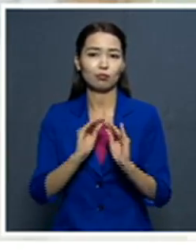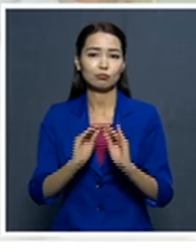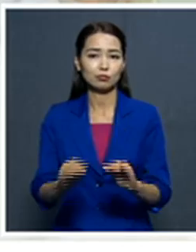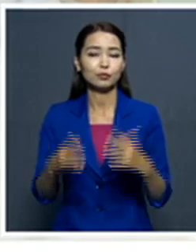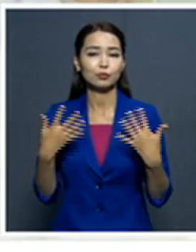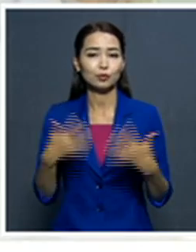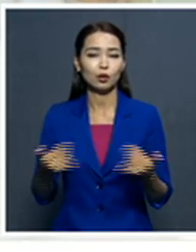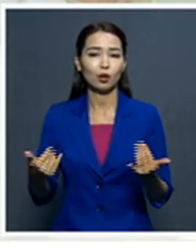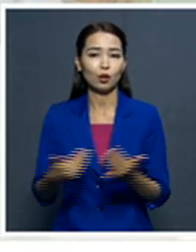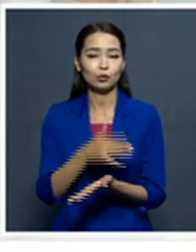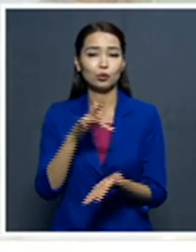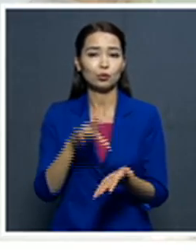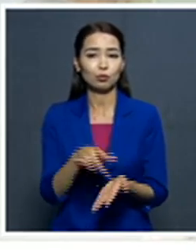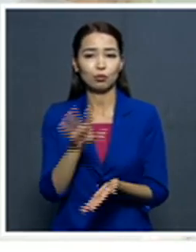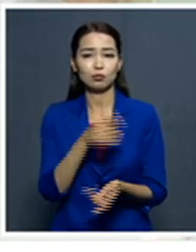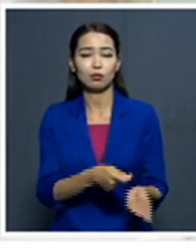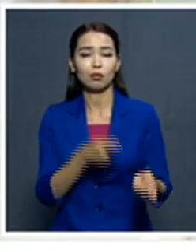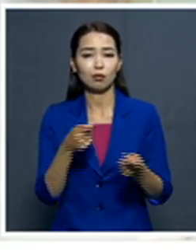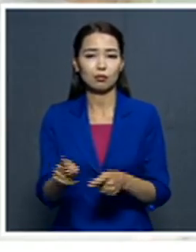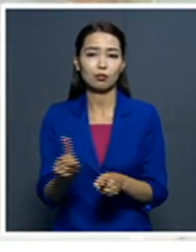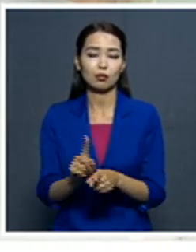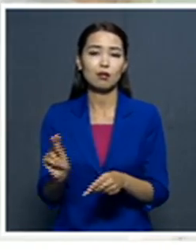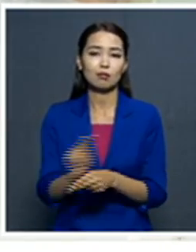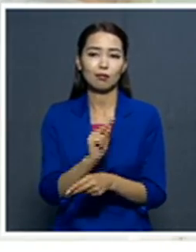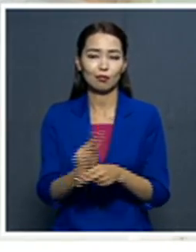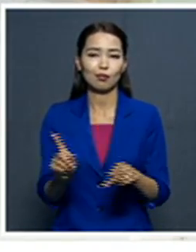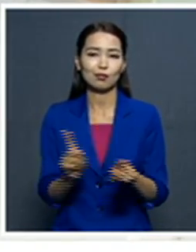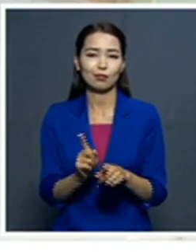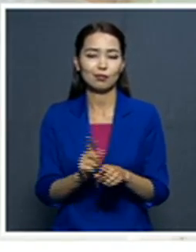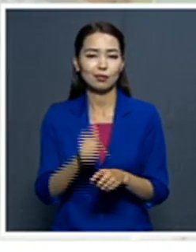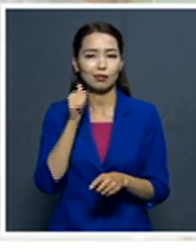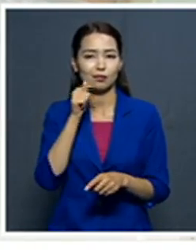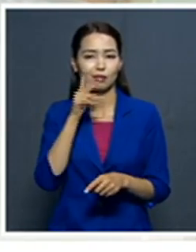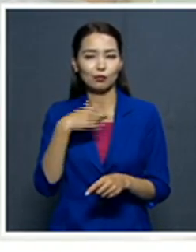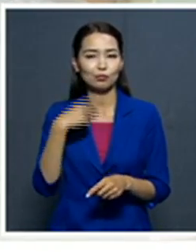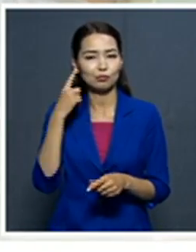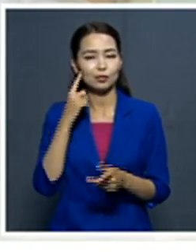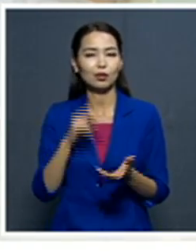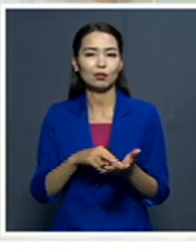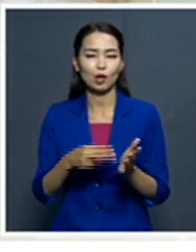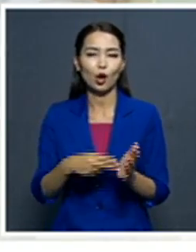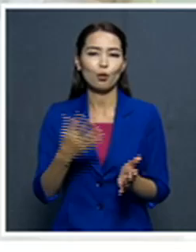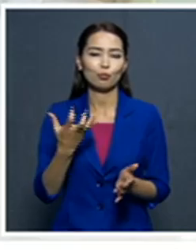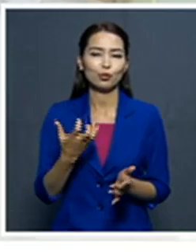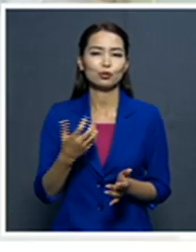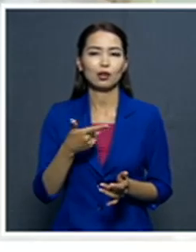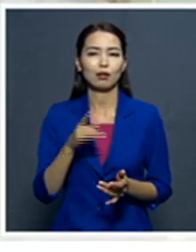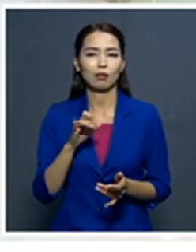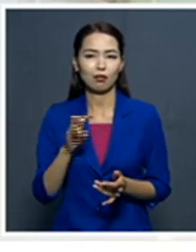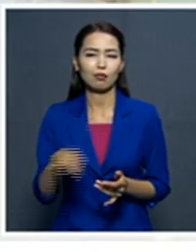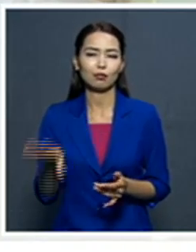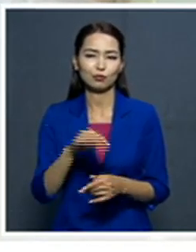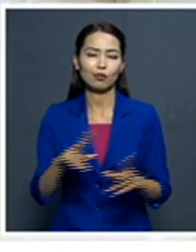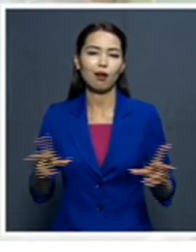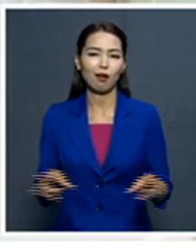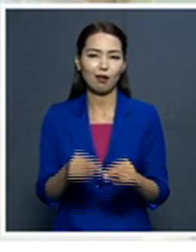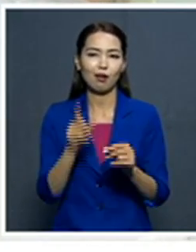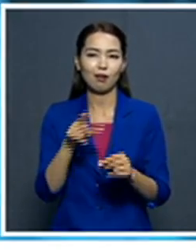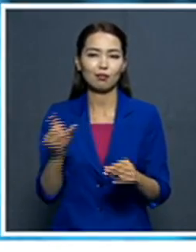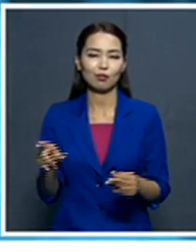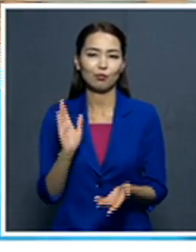Орталықта неонаталдық бөлім ашылды. Онда түрлі дертпен туған және салмағы 500 грамм сәбилерді аман қалуға мүмкіндік